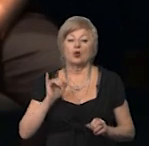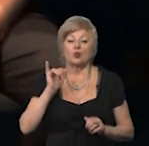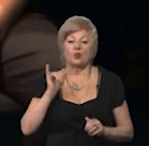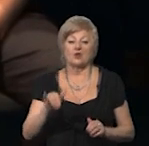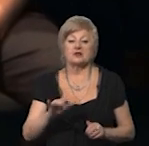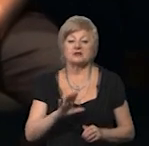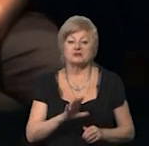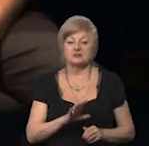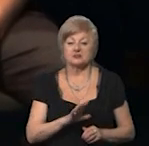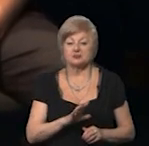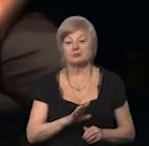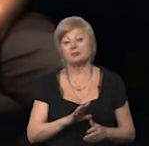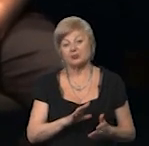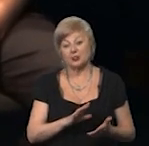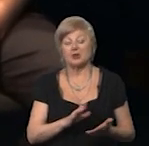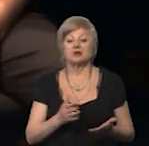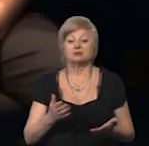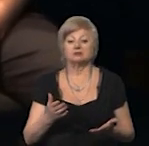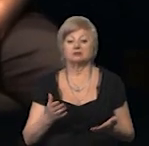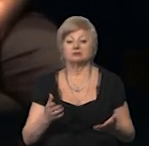були деякі проблеми зі здоров'ям.